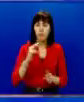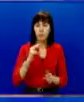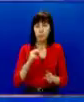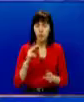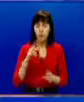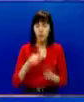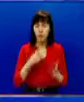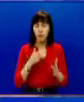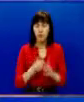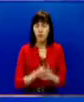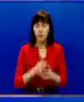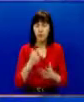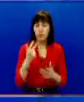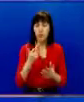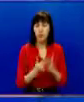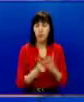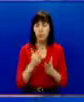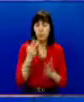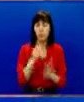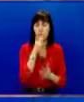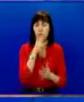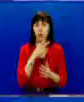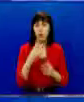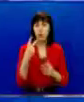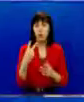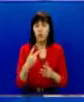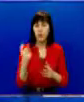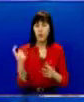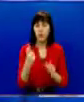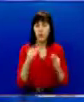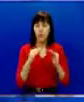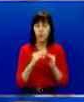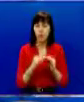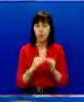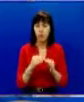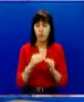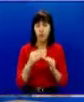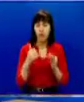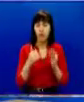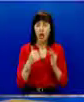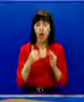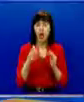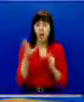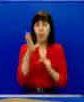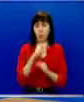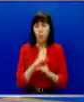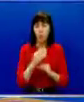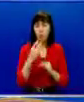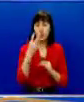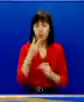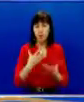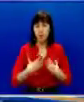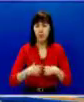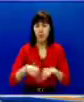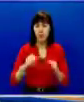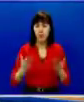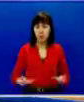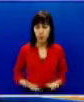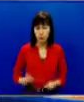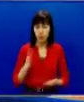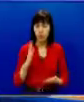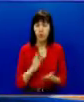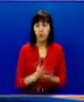түні сағат 3-4 шамасында болған. Екі қабатты тұрғын үйдің ішінде бір емес ағалы інілі қос отбасы мүшелері шырт ұйқыда